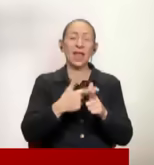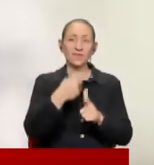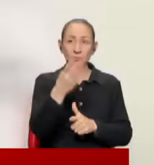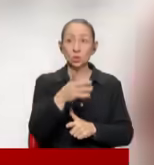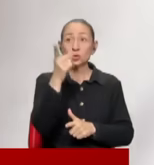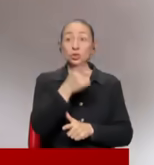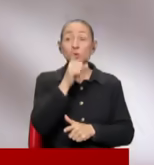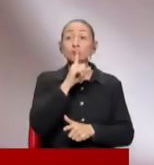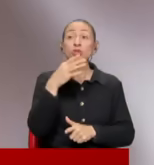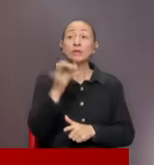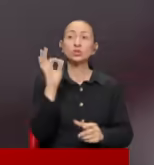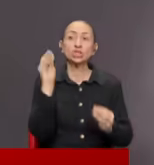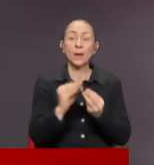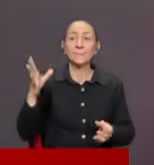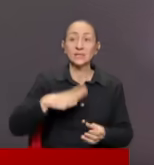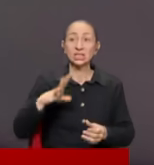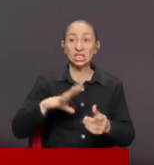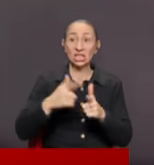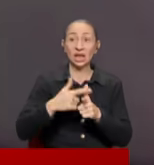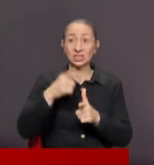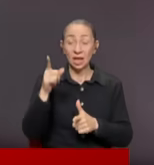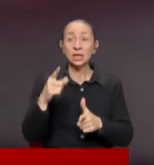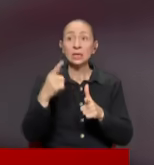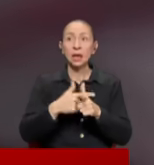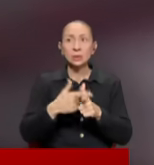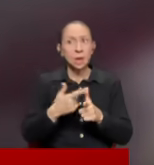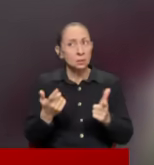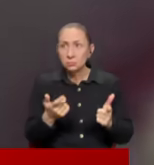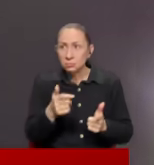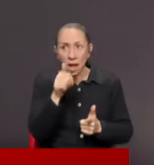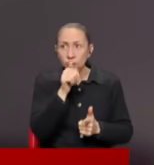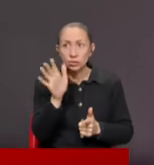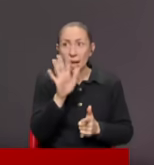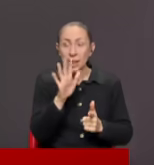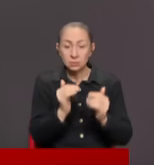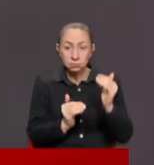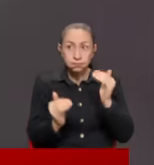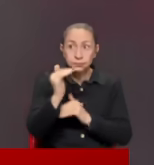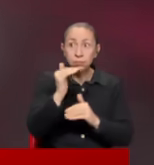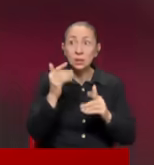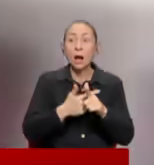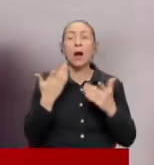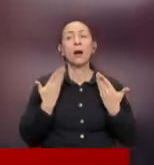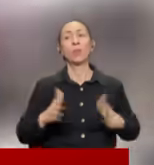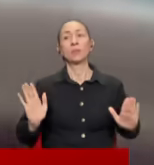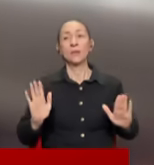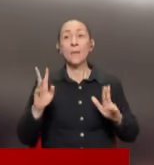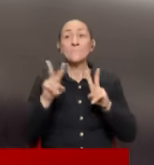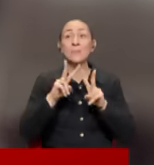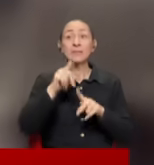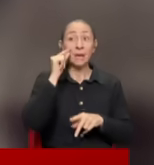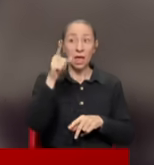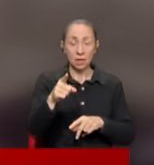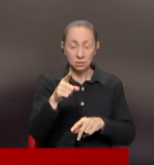kiralamıştı. %160 zam talep etti kiracısından. Kiracı 650 dolara yükselen kirayı kabul etmedi. Mehmet